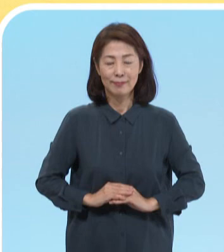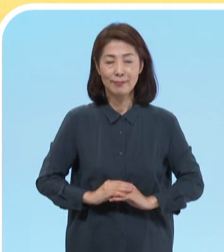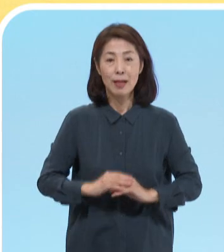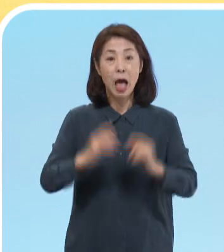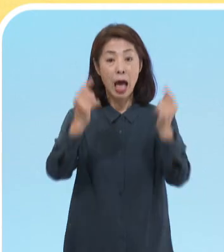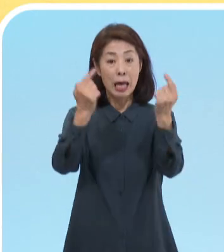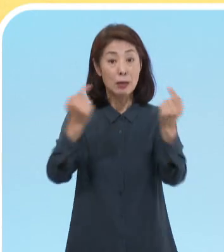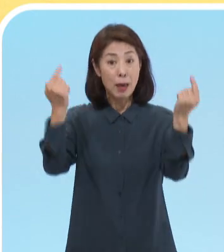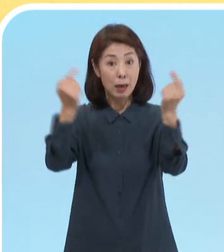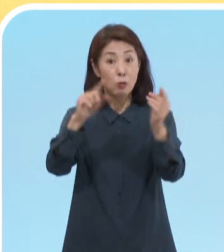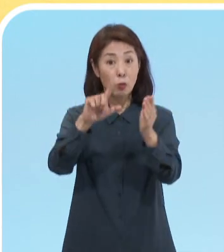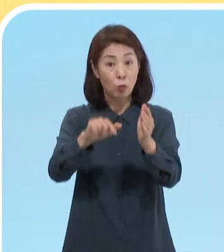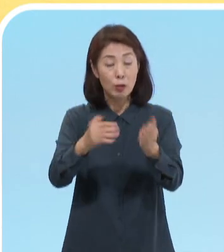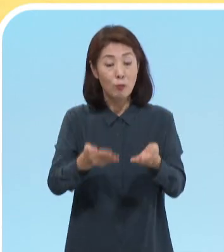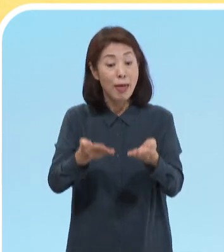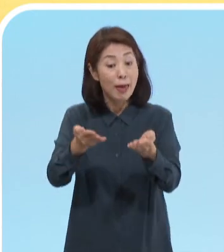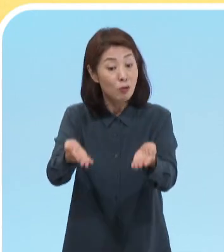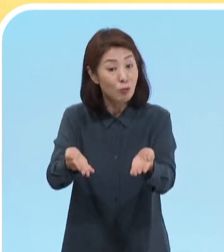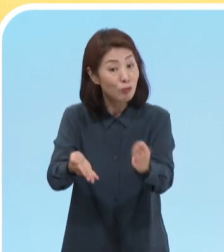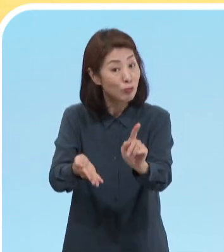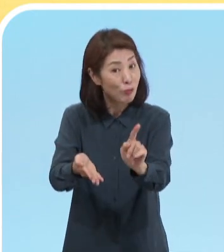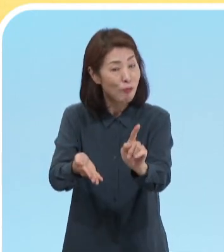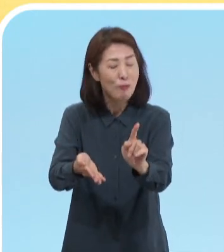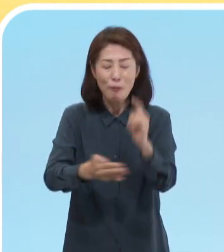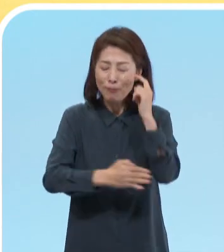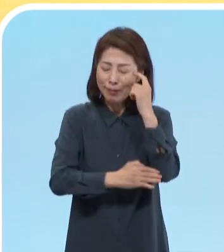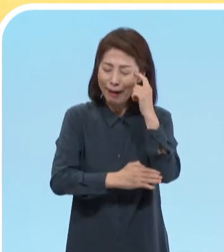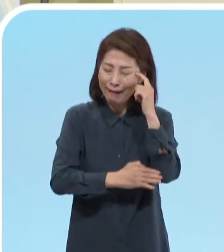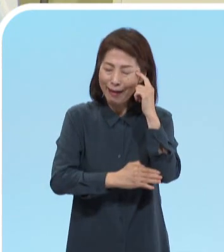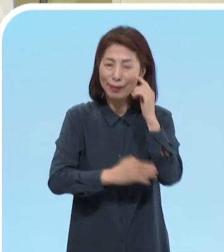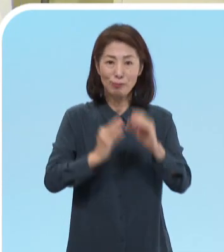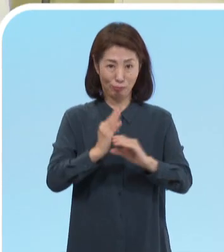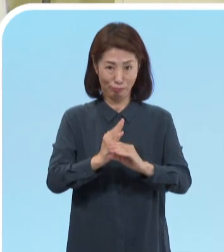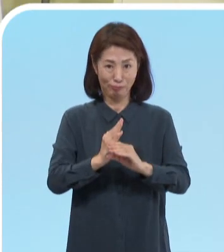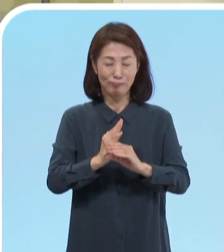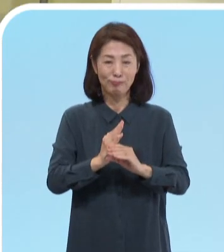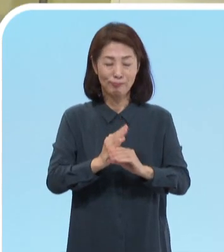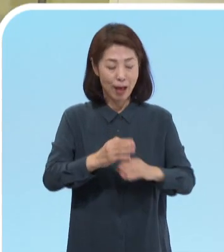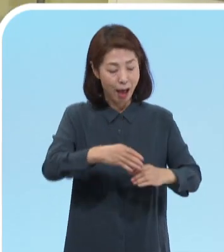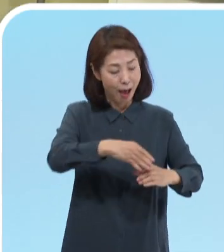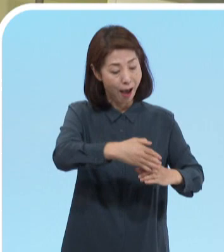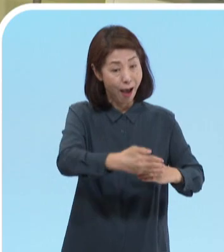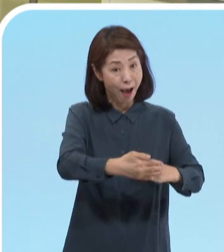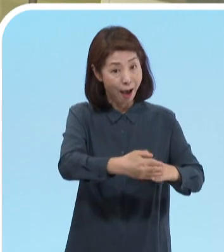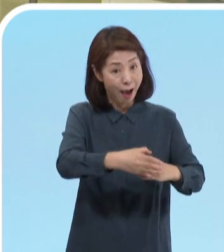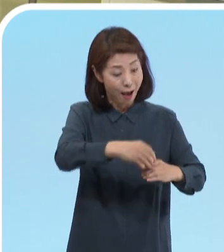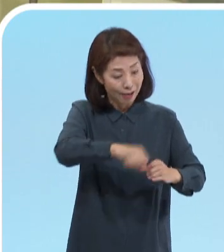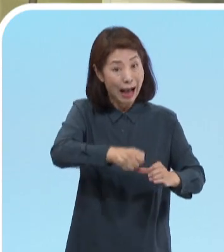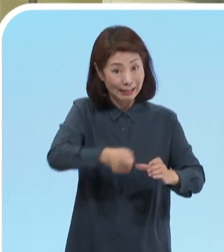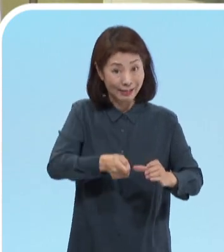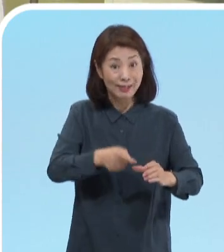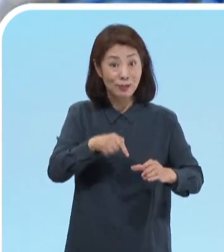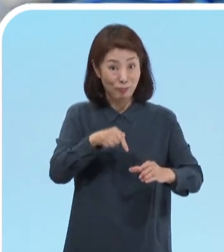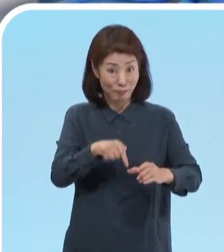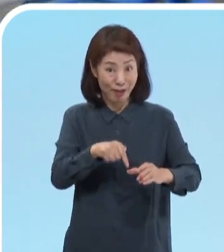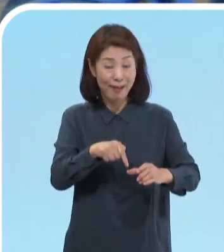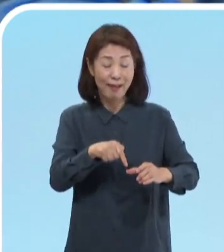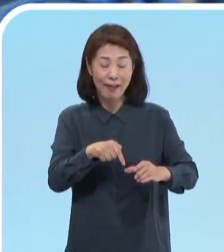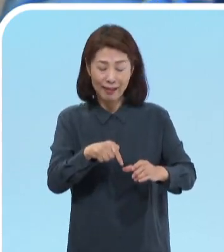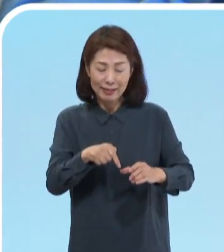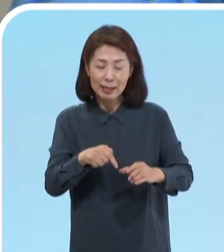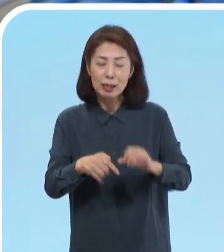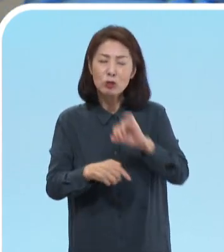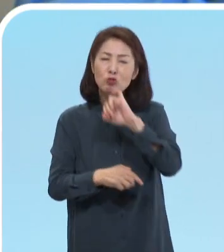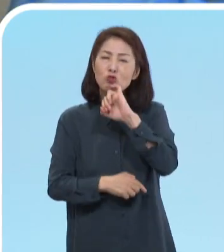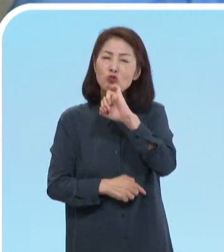またイベントで提供するメニューの考案も。人気商品の一つ、牡蠣のホワイトソースに牛乳